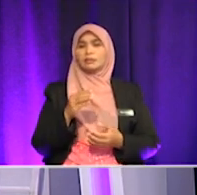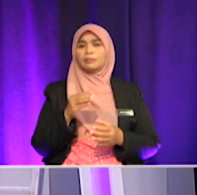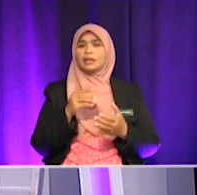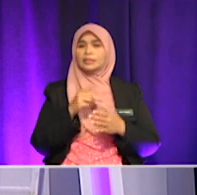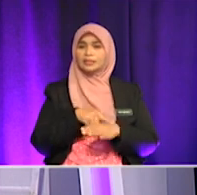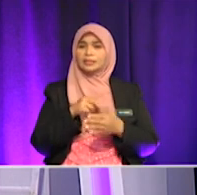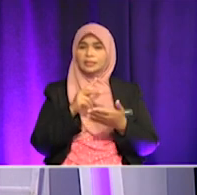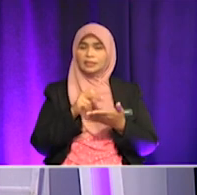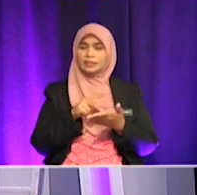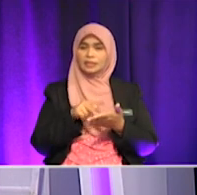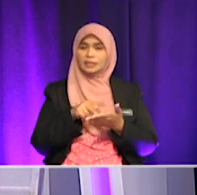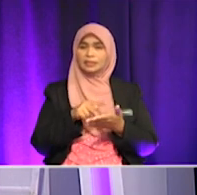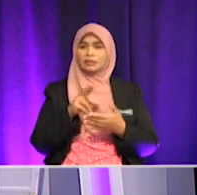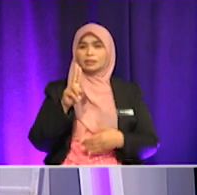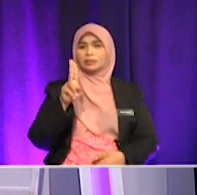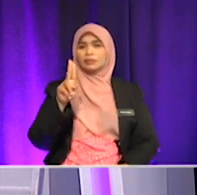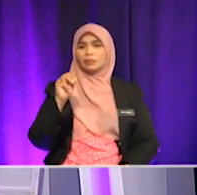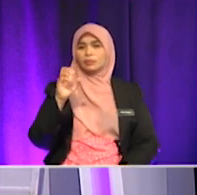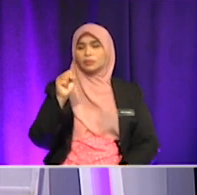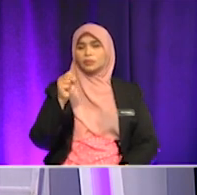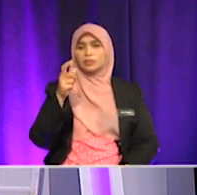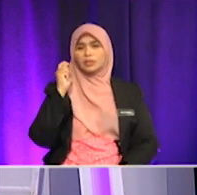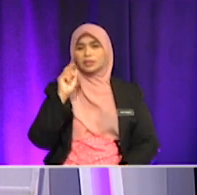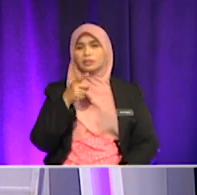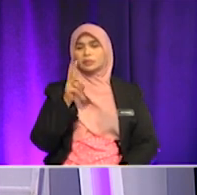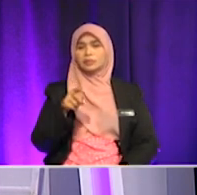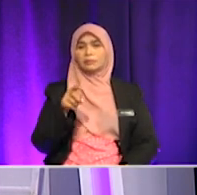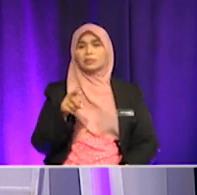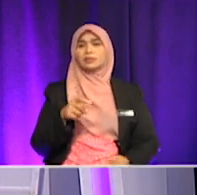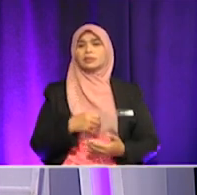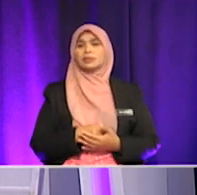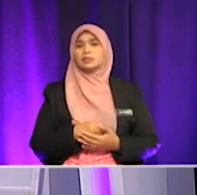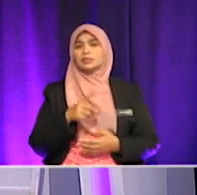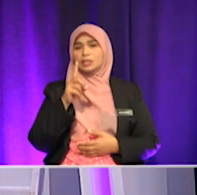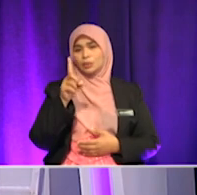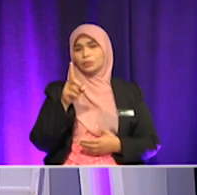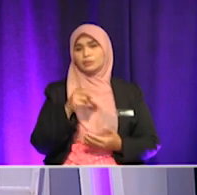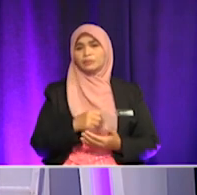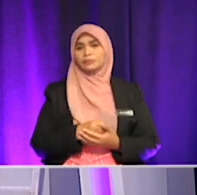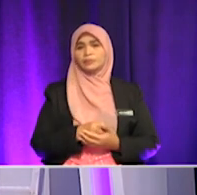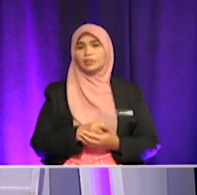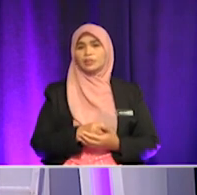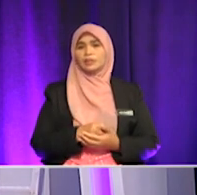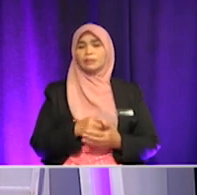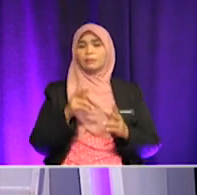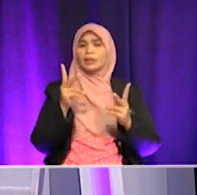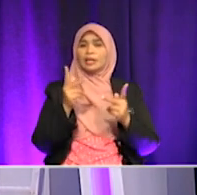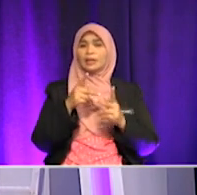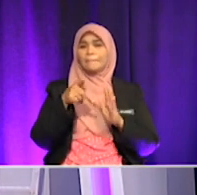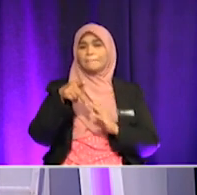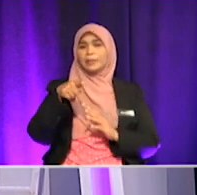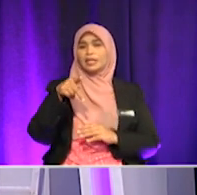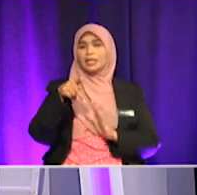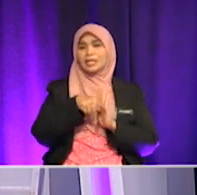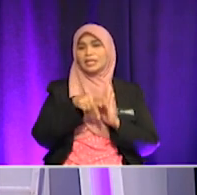kita nak buat rumus tadi tu, kita kena pastikan nilai gandaan untuk perkara rumus tu satu. Perkalinya kena satu, tidak boleh 0.5